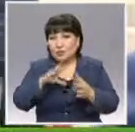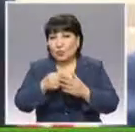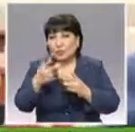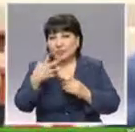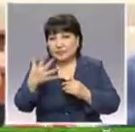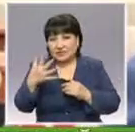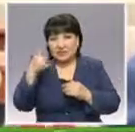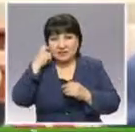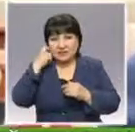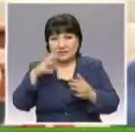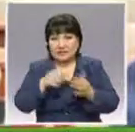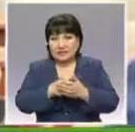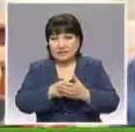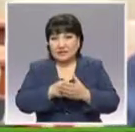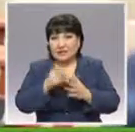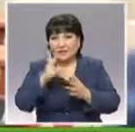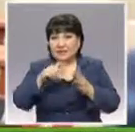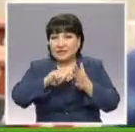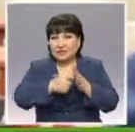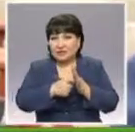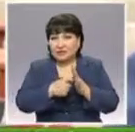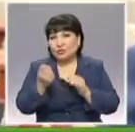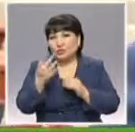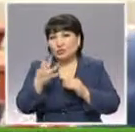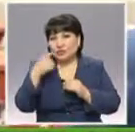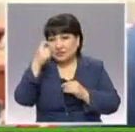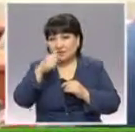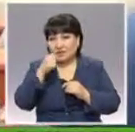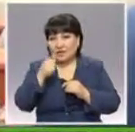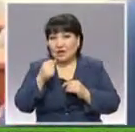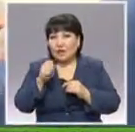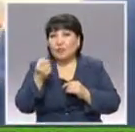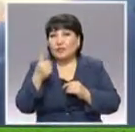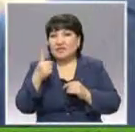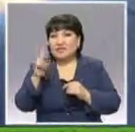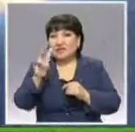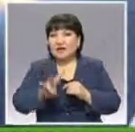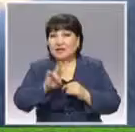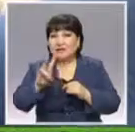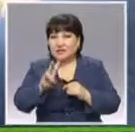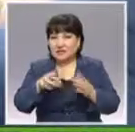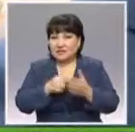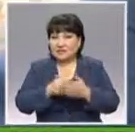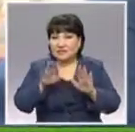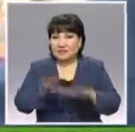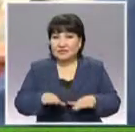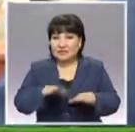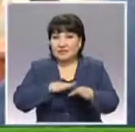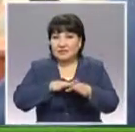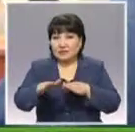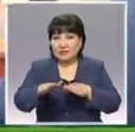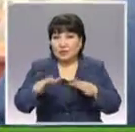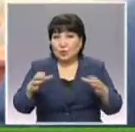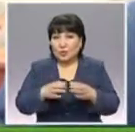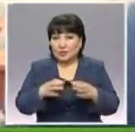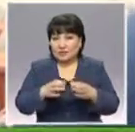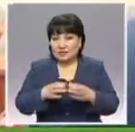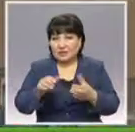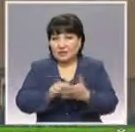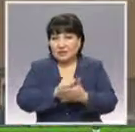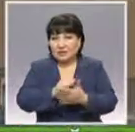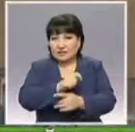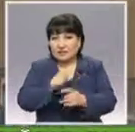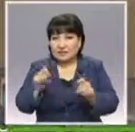отырмыз. Яғни пәтер кілттері 2014 жылдың 11 қарашасына дейін жергілікті атқарушы органдарға құжат тапсырған жастарға